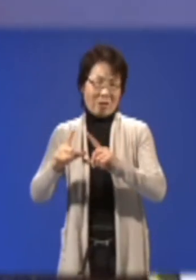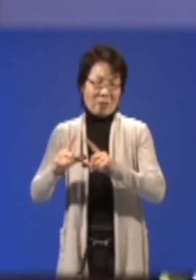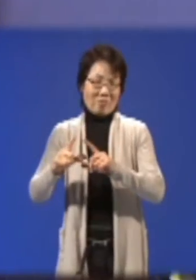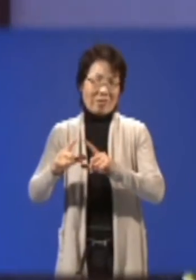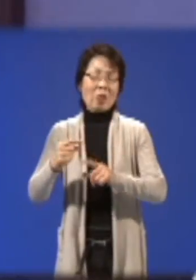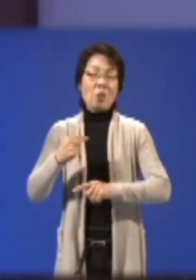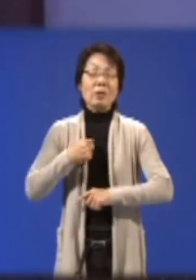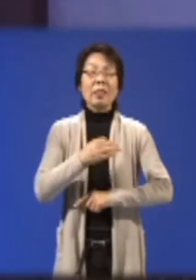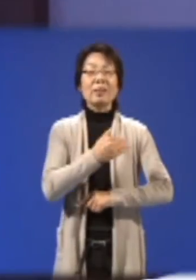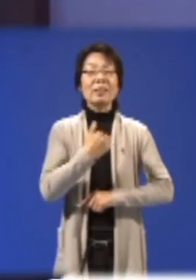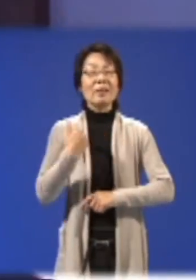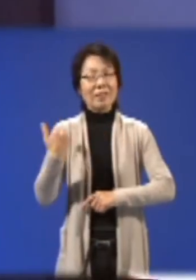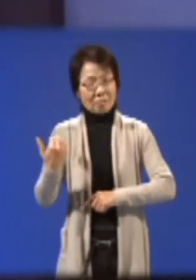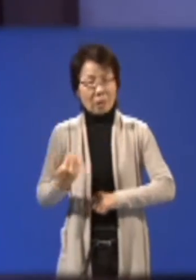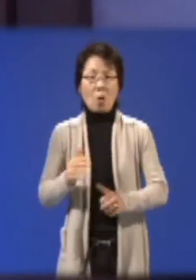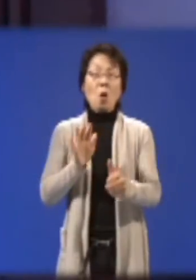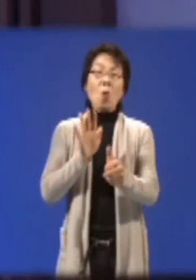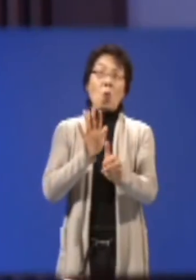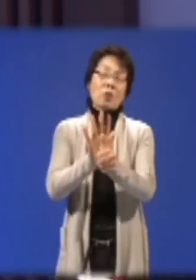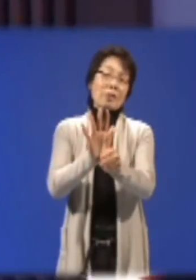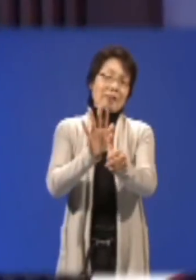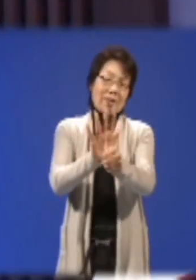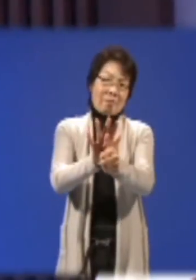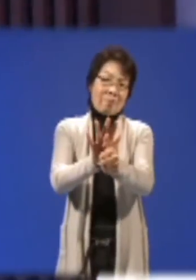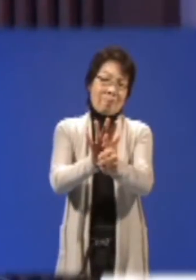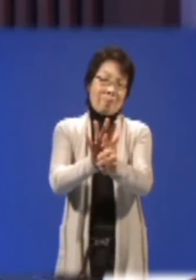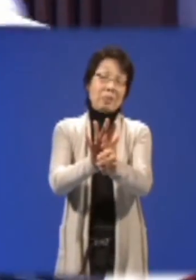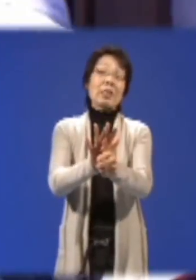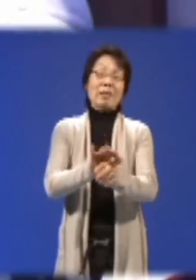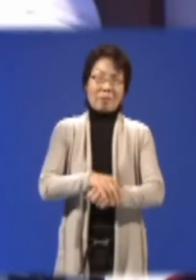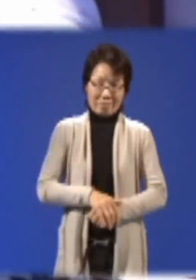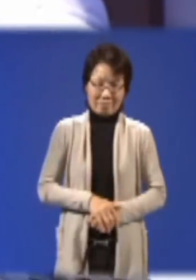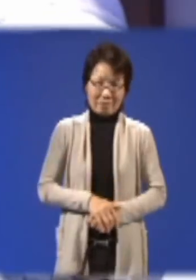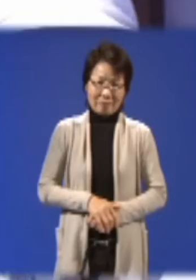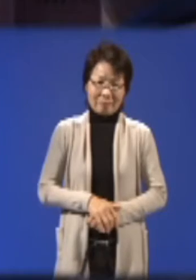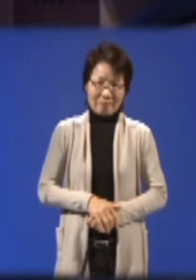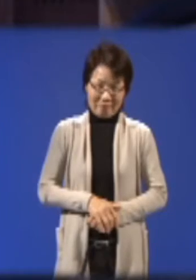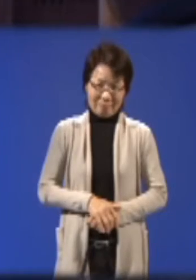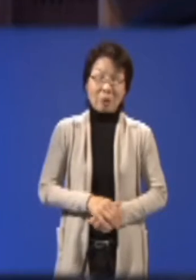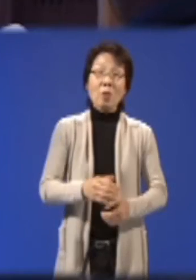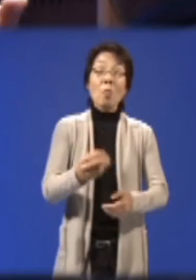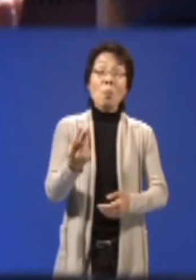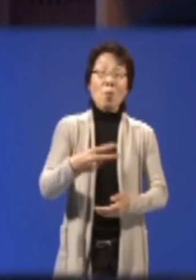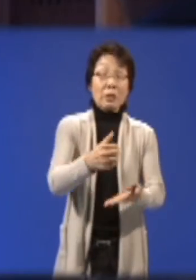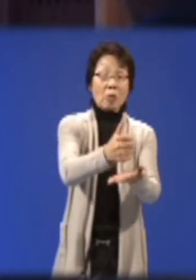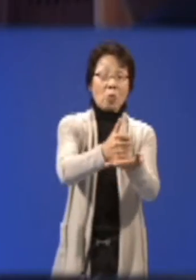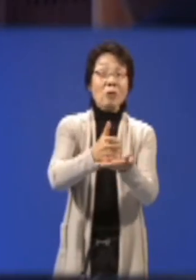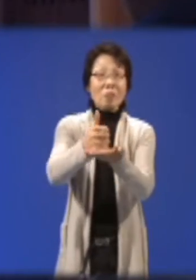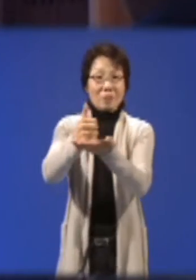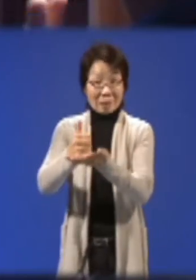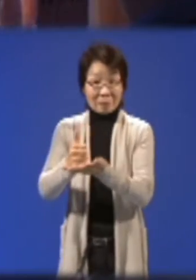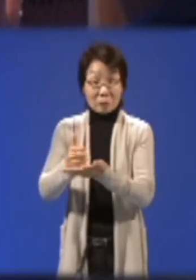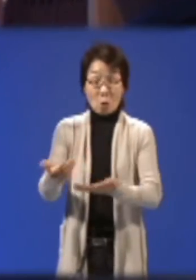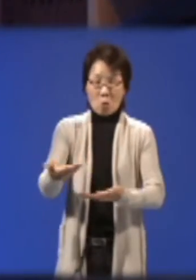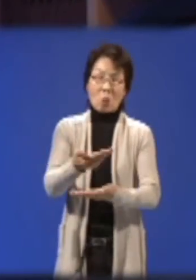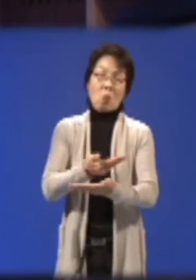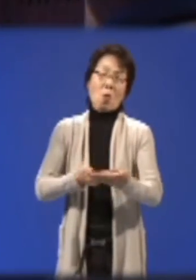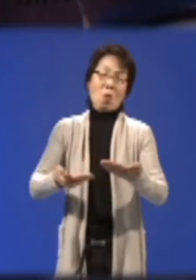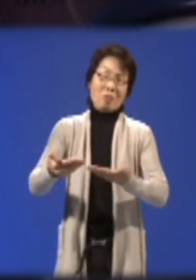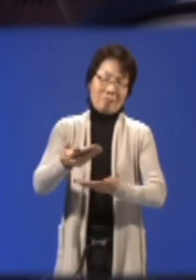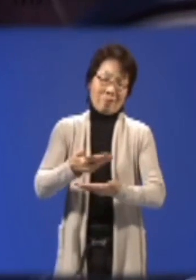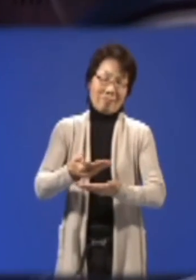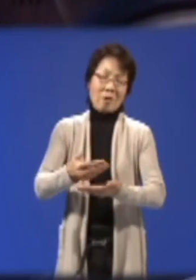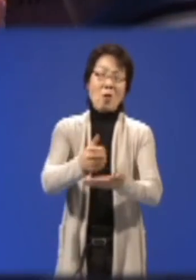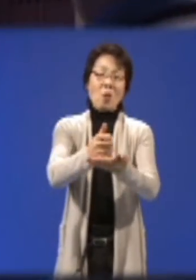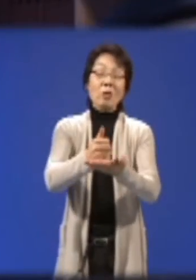お手伝い、いわゆるいろんな人に接することができますし、私たちもその人たち